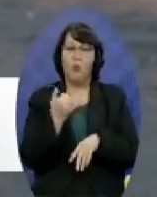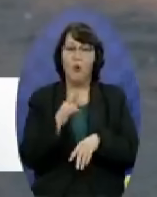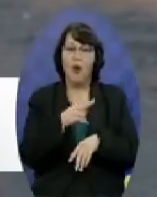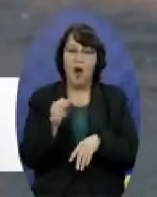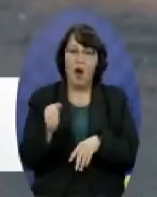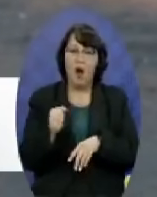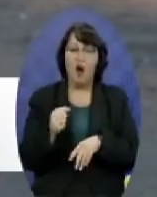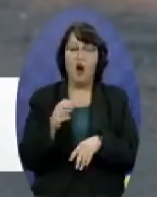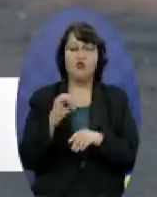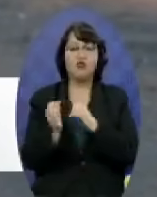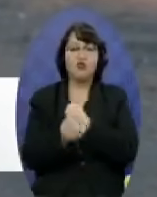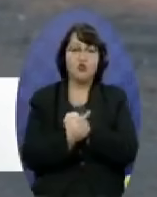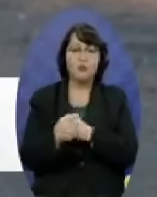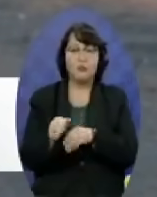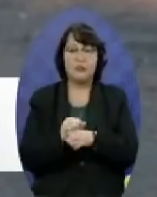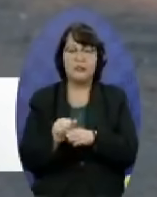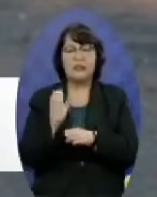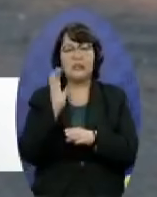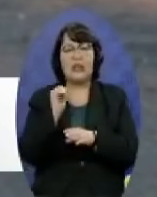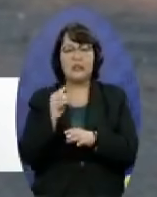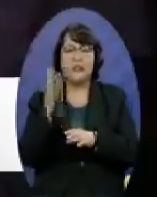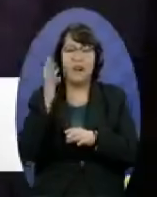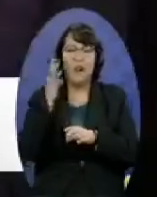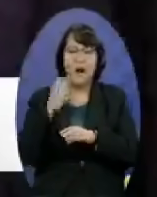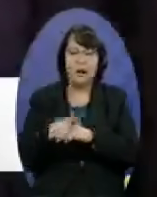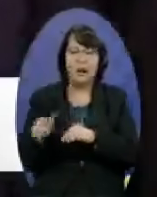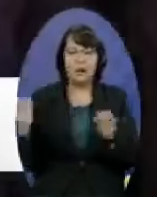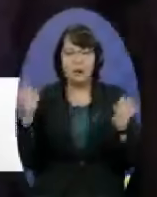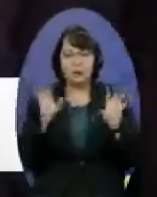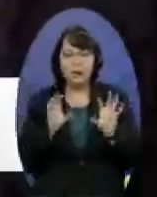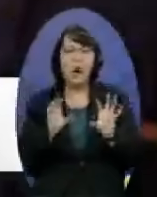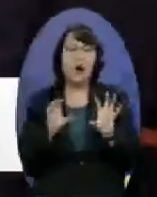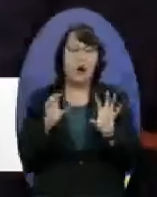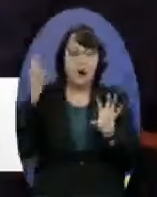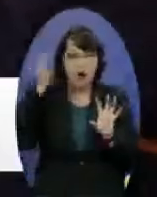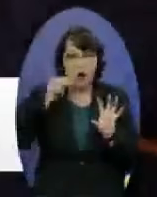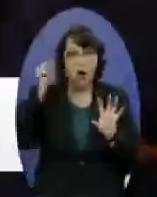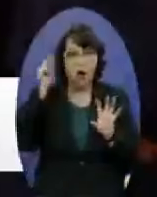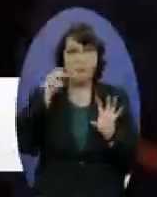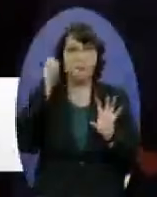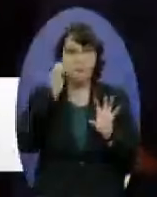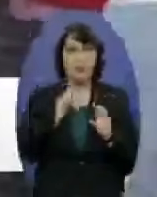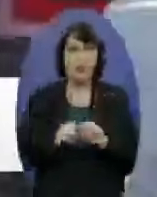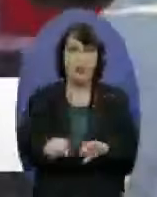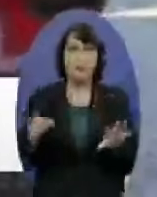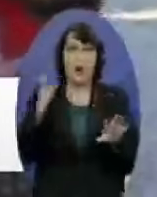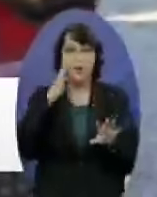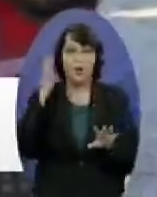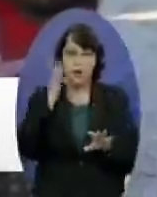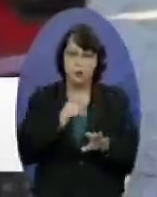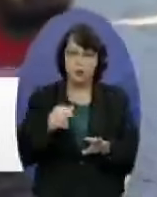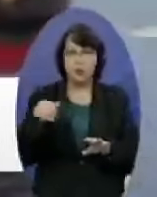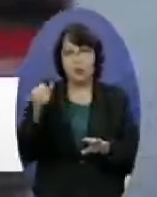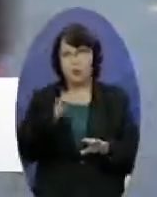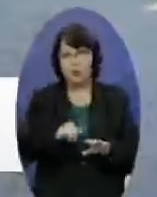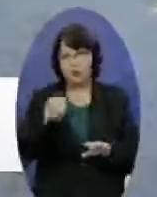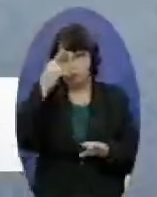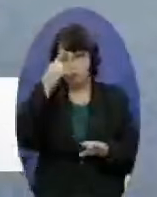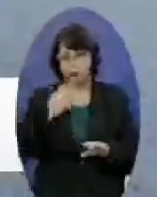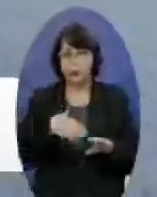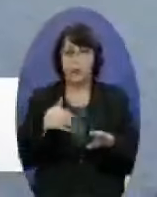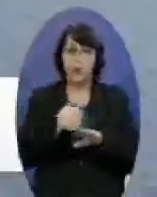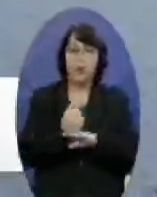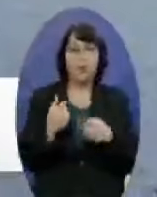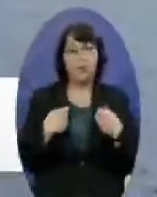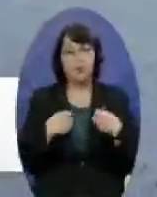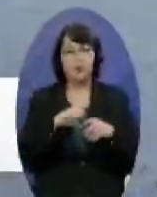мэдлэг гаднаас ирсэн ус бас мэлээ бас мэддэж авч байна. Тэмээний баярыг цаашид улам өргөжүүлэн гадаа дотоодын жуулчдын тоог нэмэгдүүлэх соёлын үйл